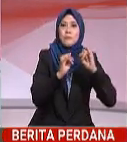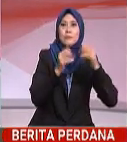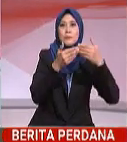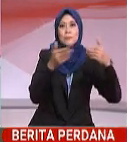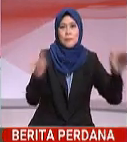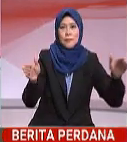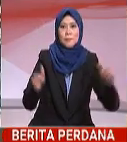terbuka.